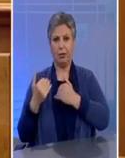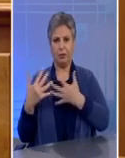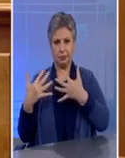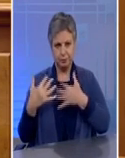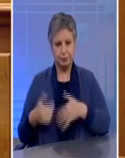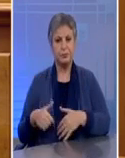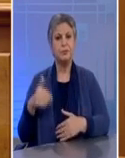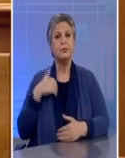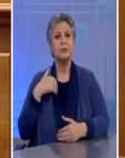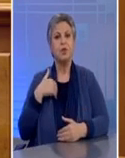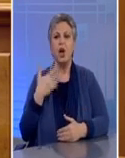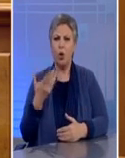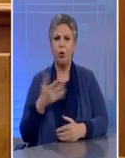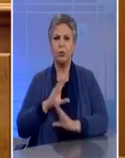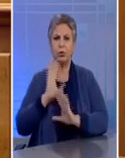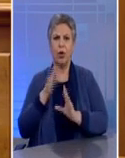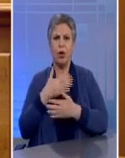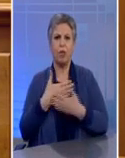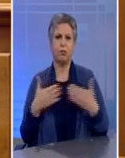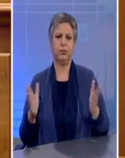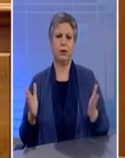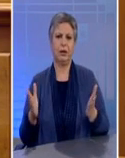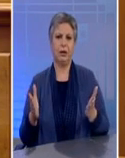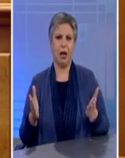τα κάνω ενώπιον του Κοινοβουλίου, αυτή την αρχή έχω,